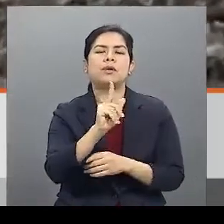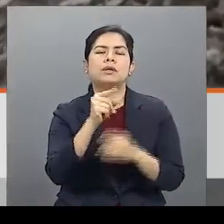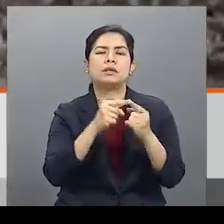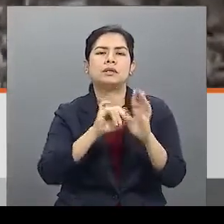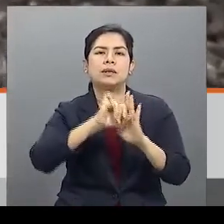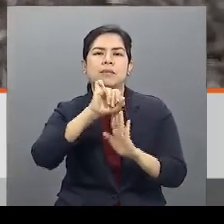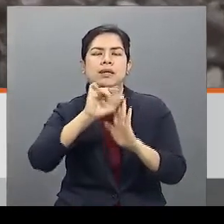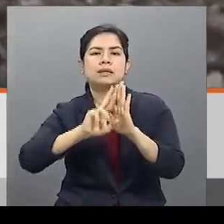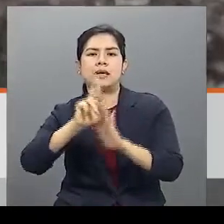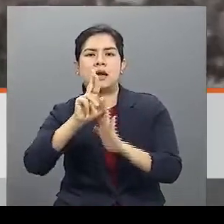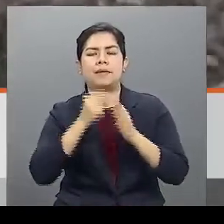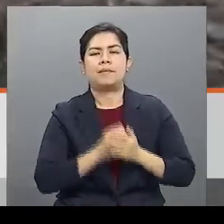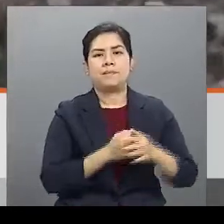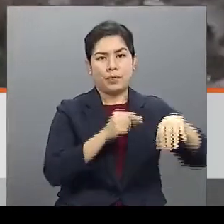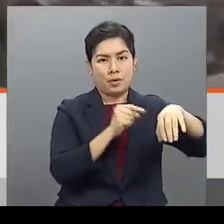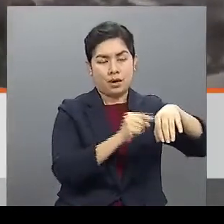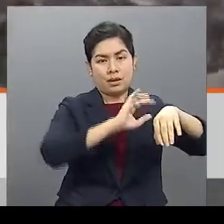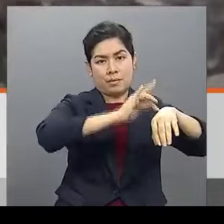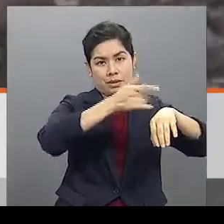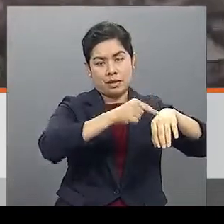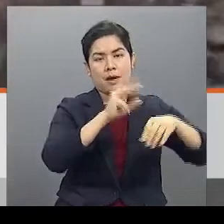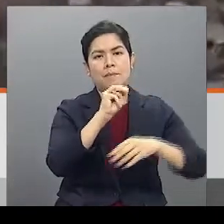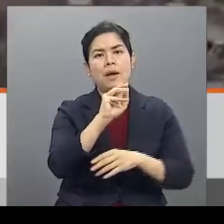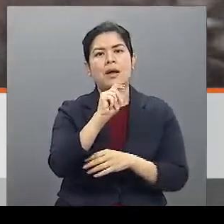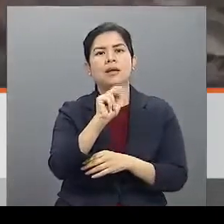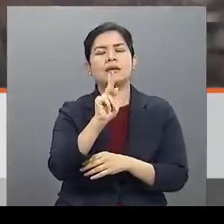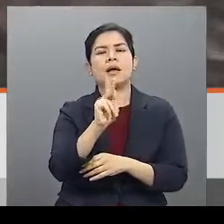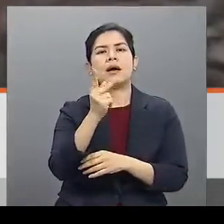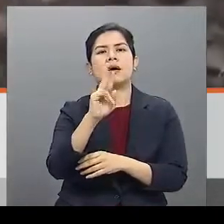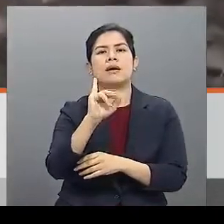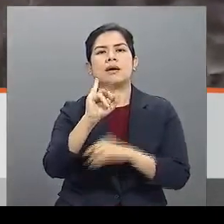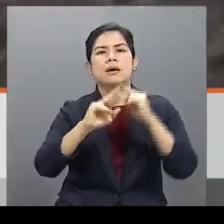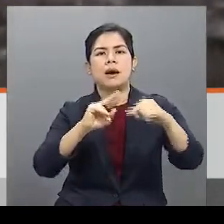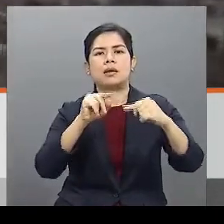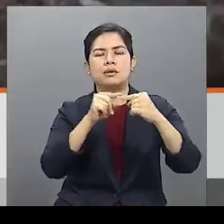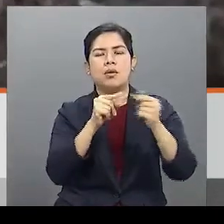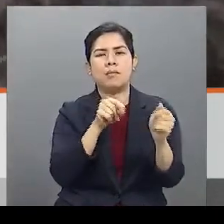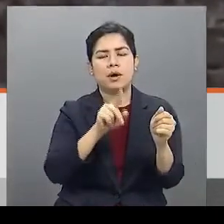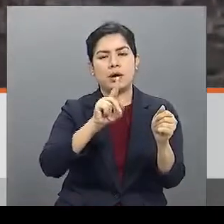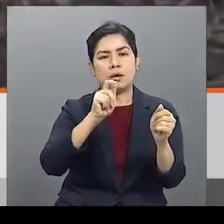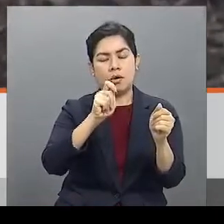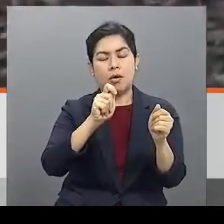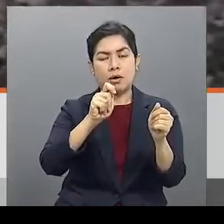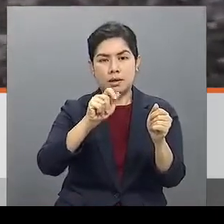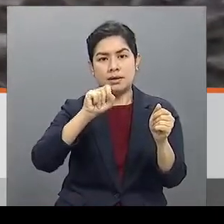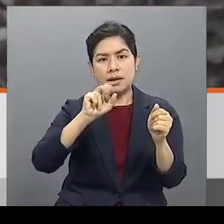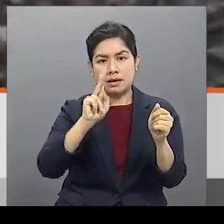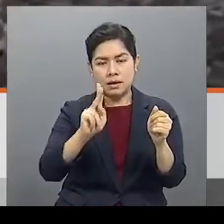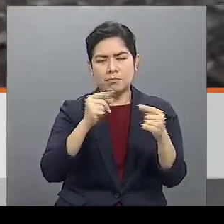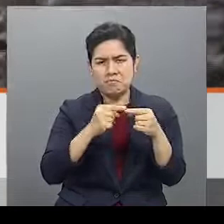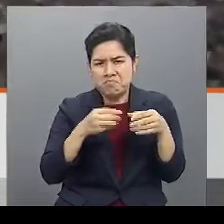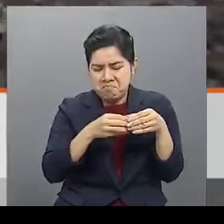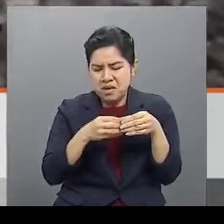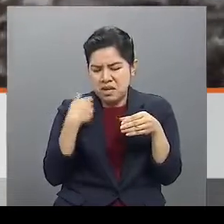แม่ตะไคร้บ้านแม่หวานหมู่3ตำบลป่าเมี่ยงอำเภอดอยสะเก็ดซึ่งทั้ง2จุดมีผู้เข้าไปลักลอบจุดไฟเผา